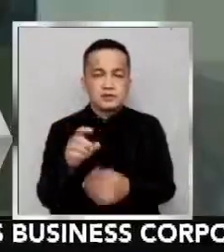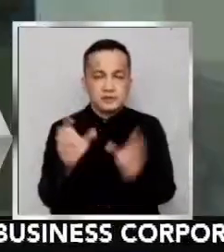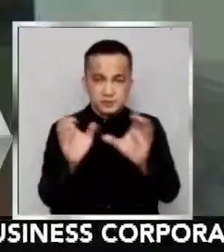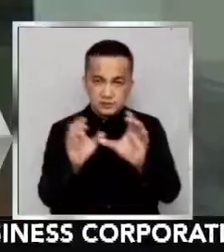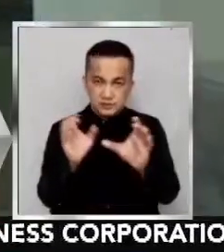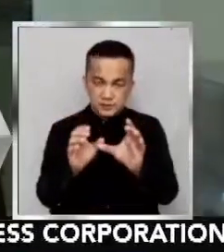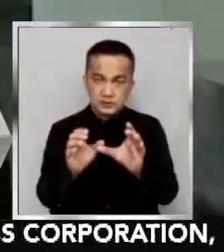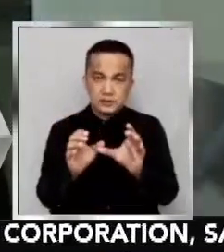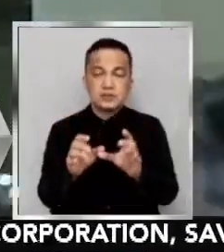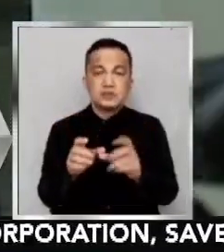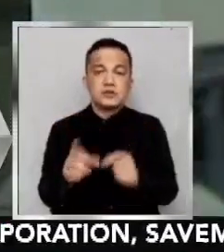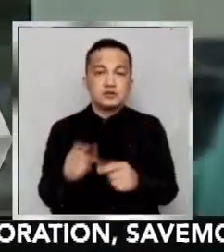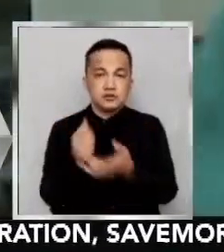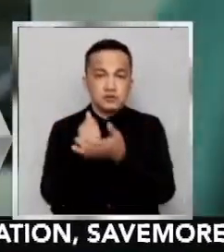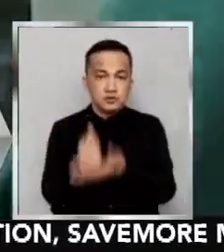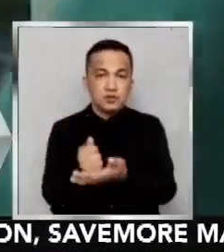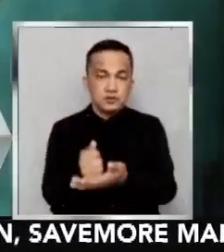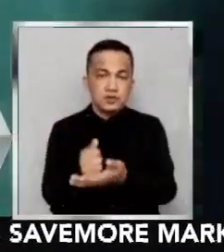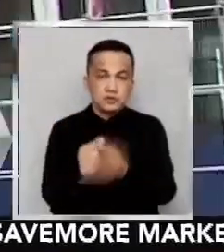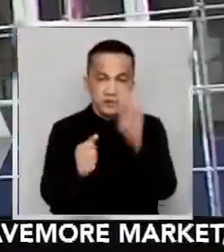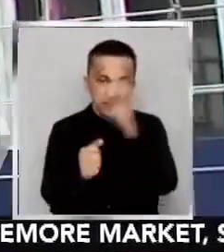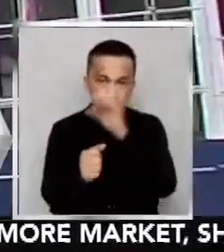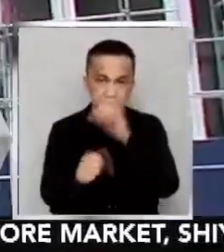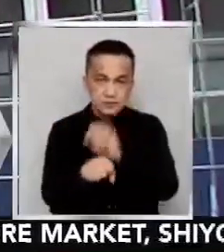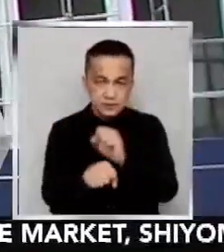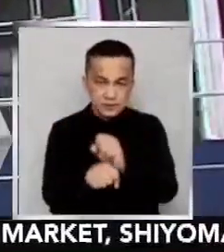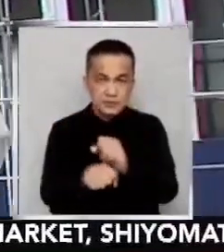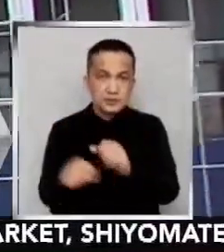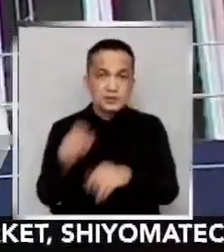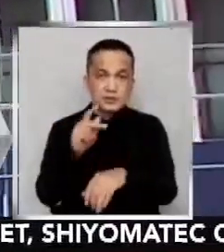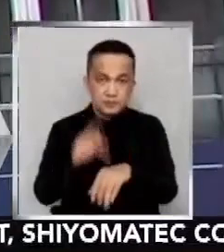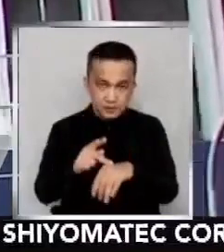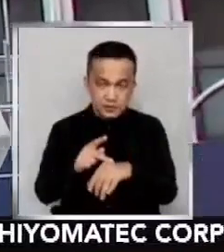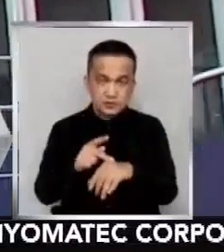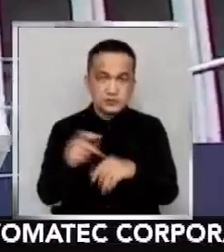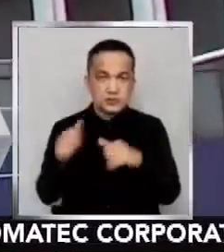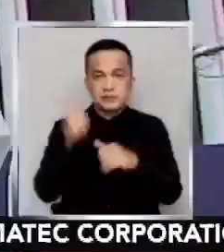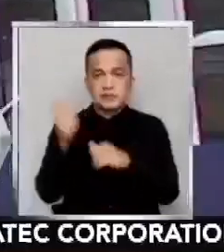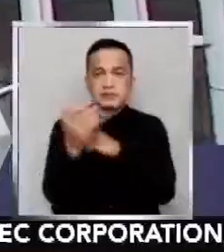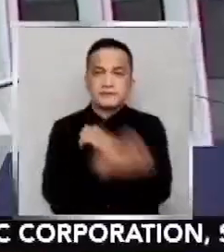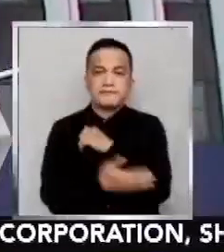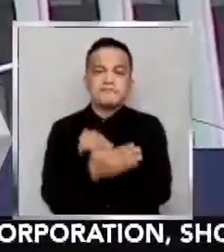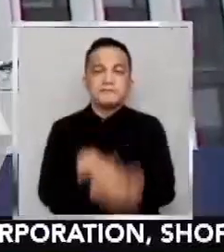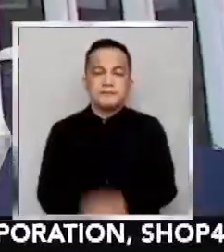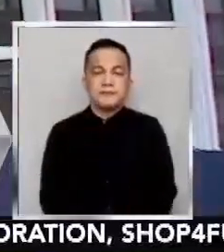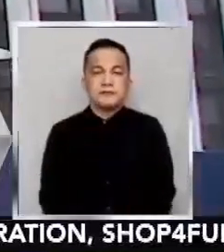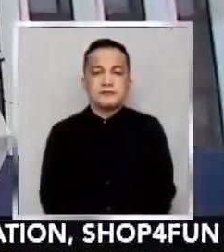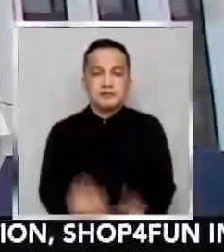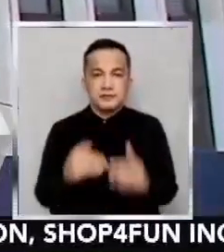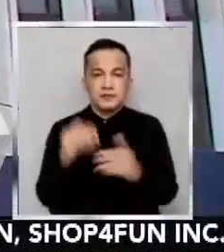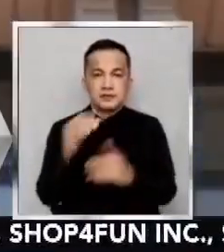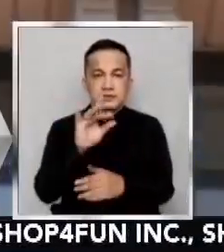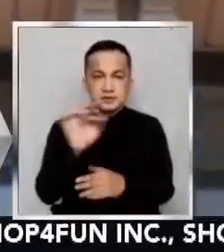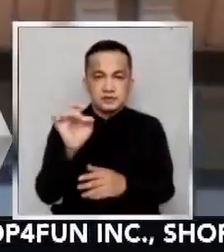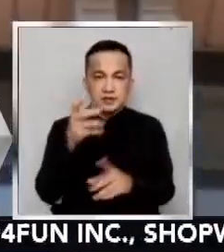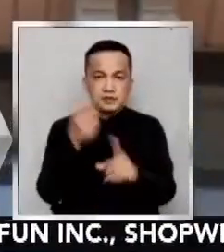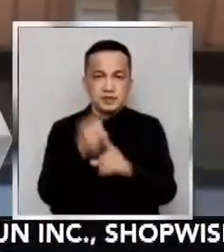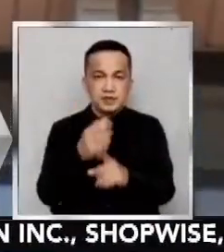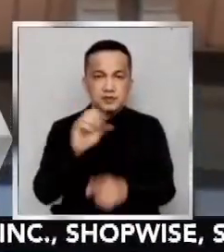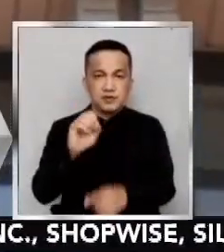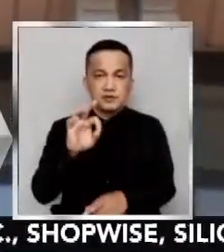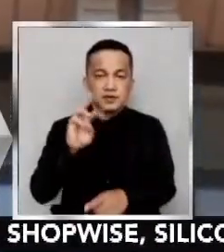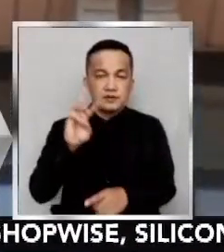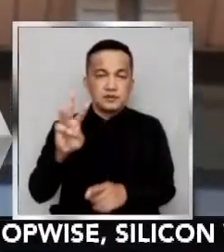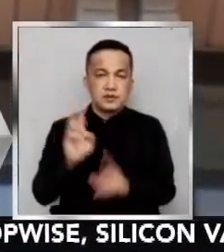At tutulungan din silang makahanap ng trabaho sa Pilipinas o sa ibang bansa. Mahigit 800 na apektadong OFW na papunta